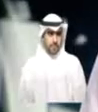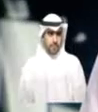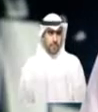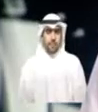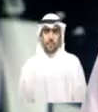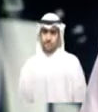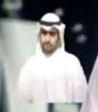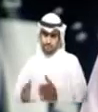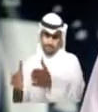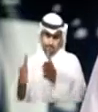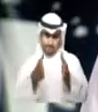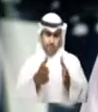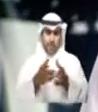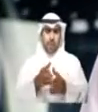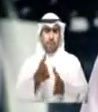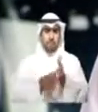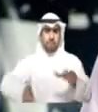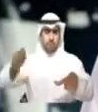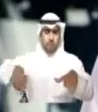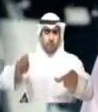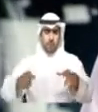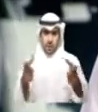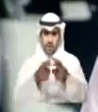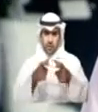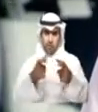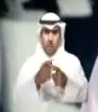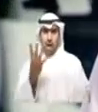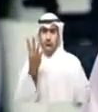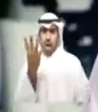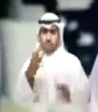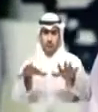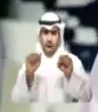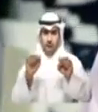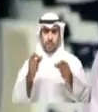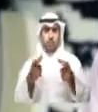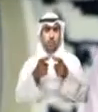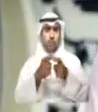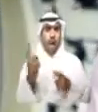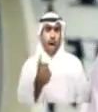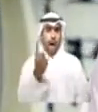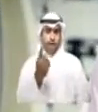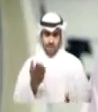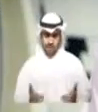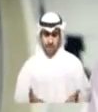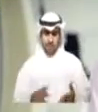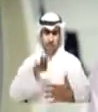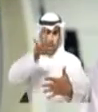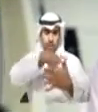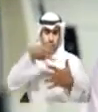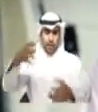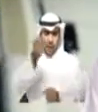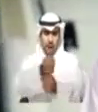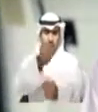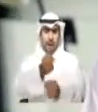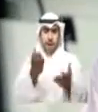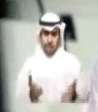وإلى مجلس الأمة، حيث عقدت 4 لجان برلمانية اجتماعاتها العادية لمناقشة الملفات المدرجة على جدول الأعمال